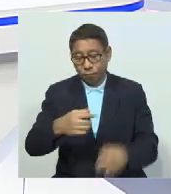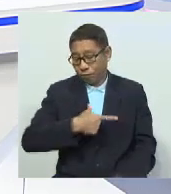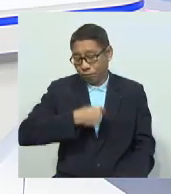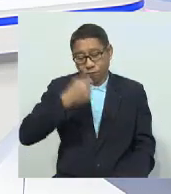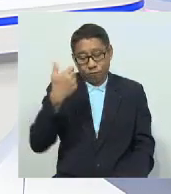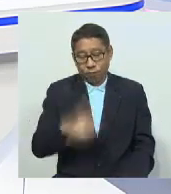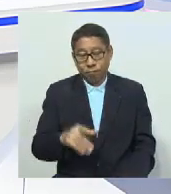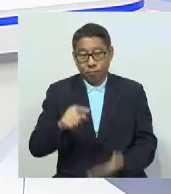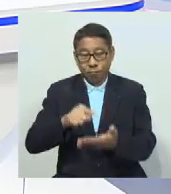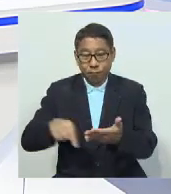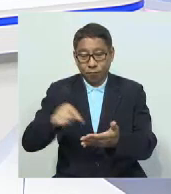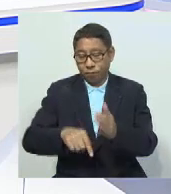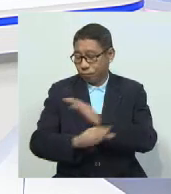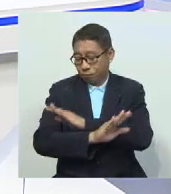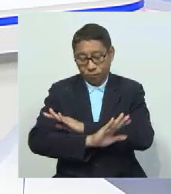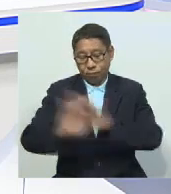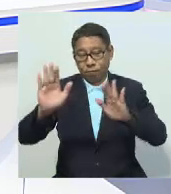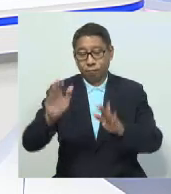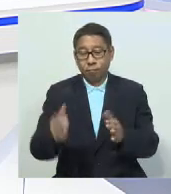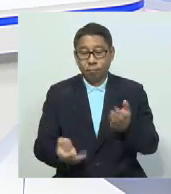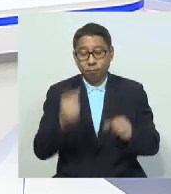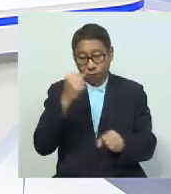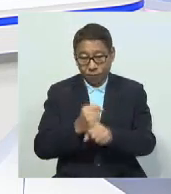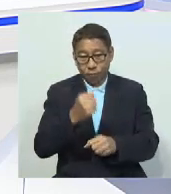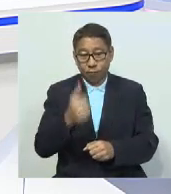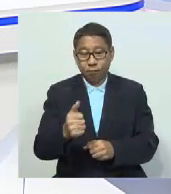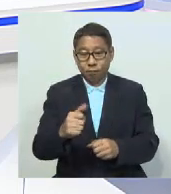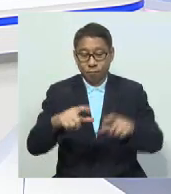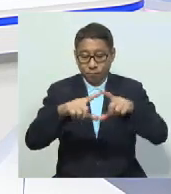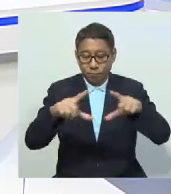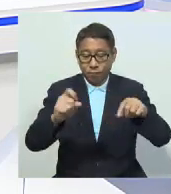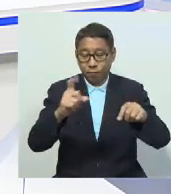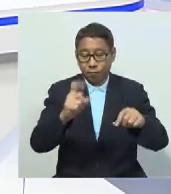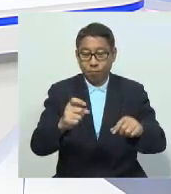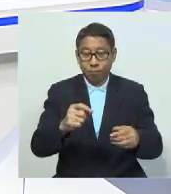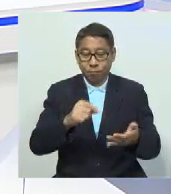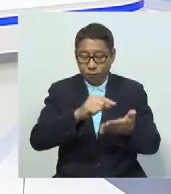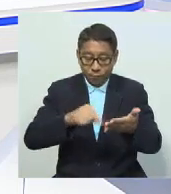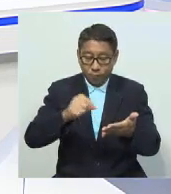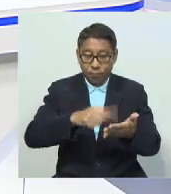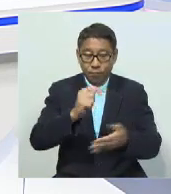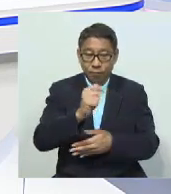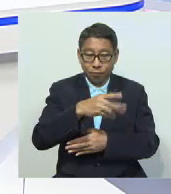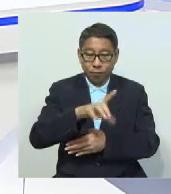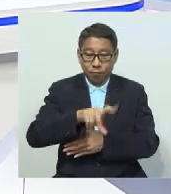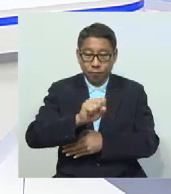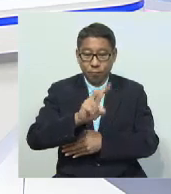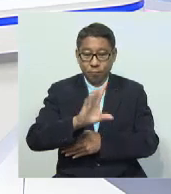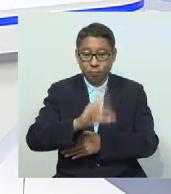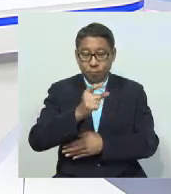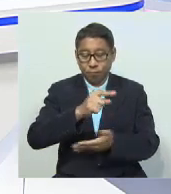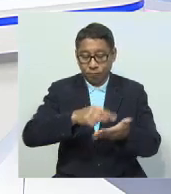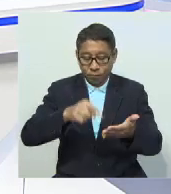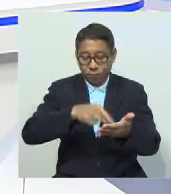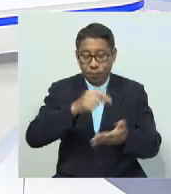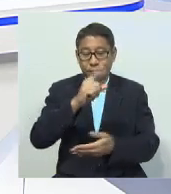อบเลยก็ไปกาไม่เลือกพรรคไหนเลยอันนี้สามารถทำได้บัตรจะไม่เป็นบัตรเสียแต่ถ้ากาไทยรักษาชาติจะเป็นบัตรเสียไม่นับคะแนน ค่ะส